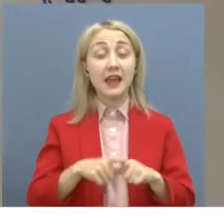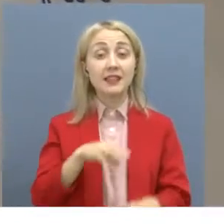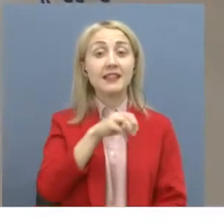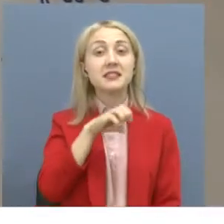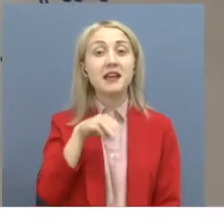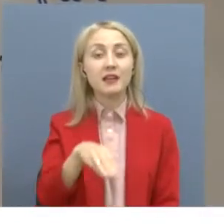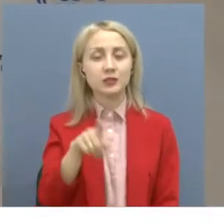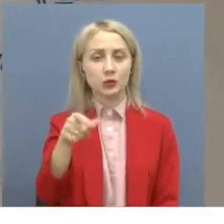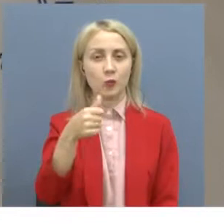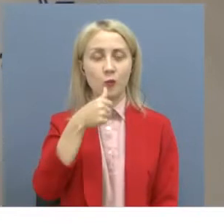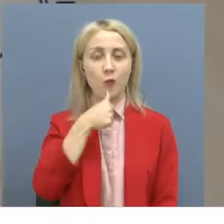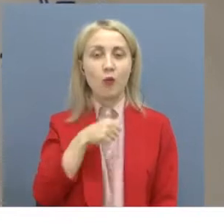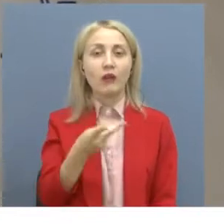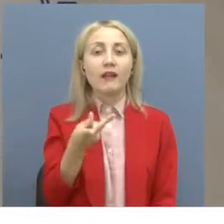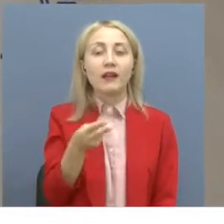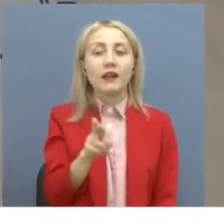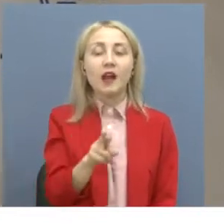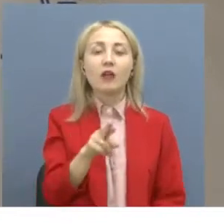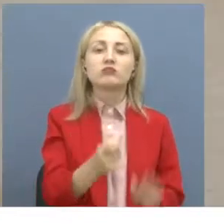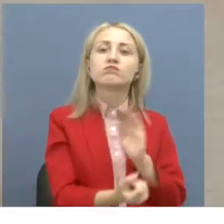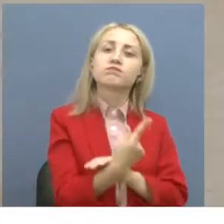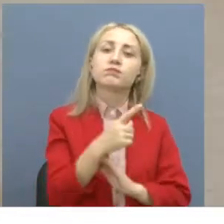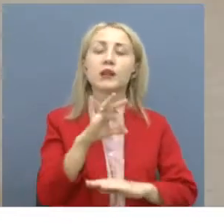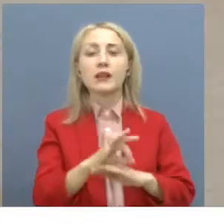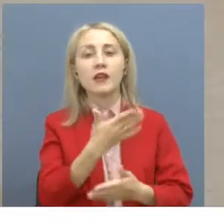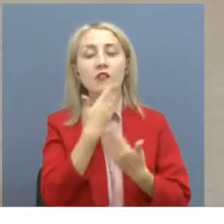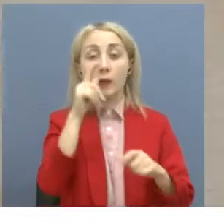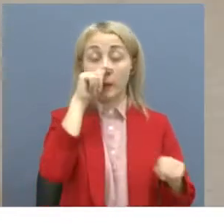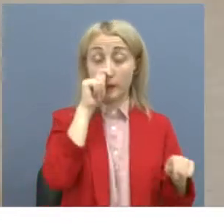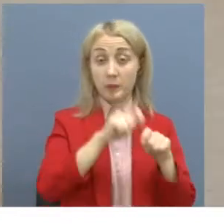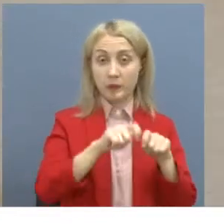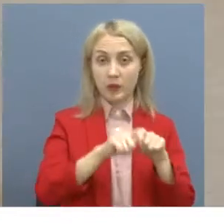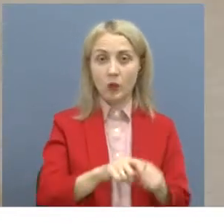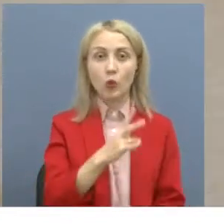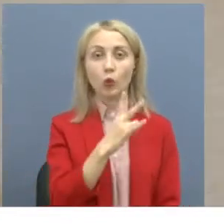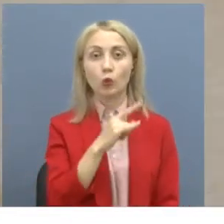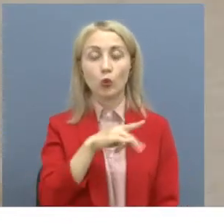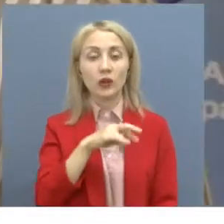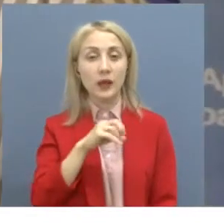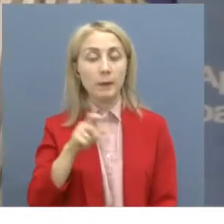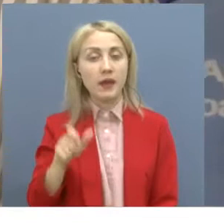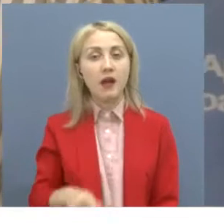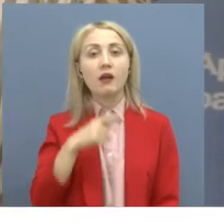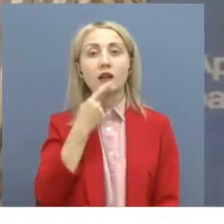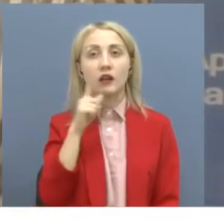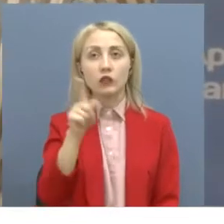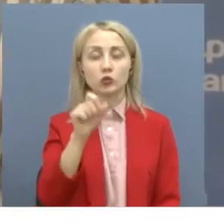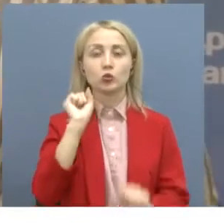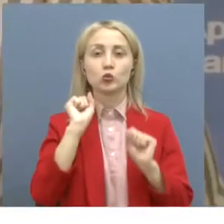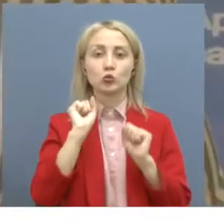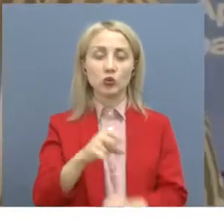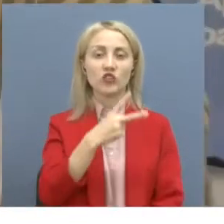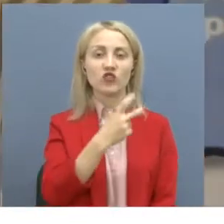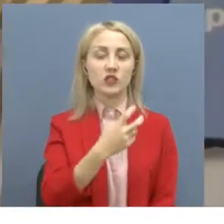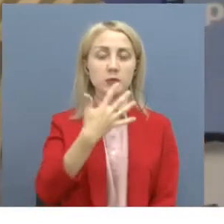Нұрлыбек Қонысбаевтың айтуынша, жоба аясында қауіп-қатер тобындағы 250-ден астам адам қамтылатын болады. Коронавирус індетін таралуына